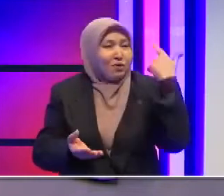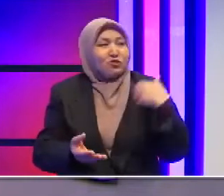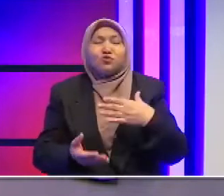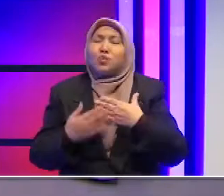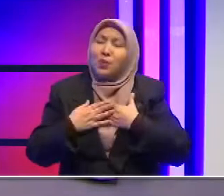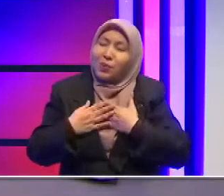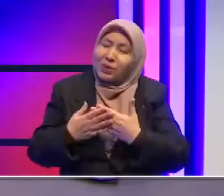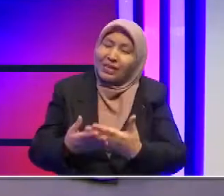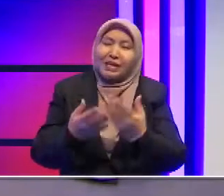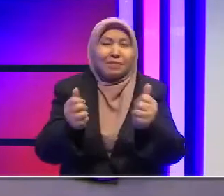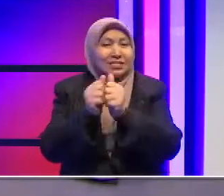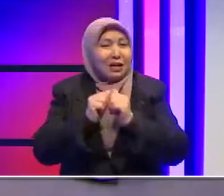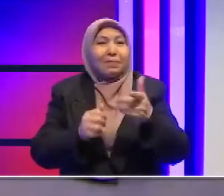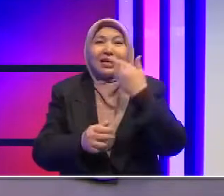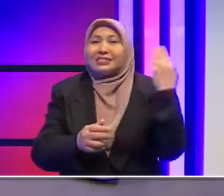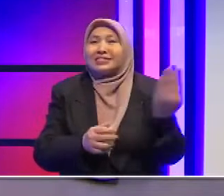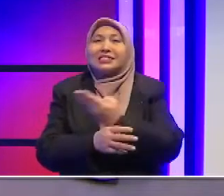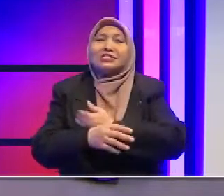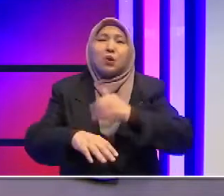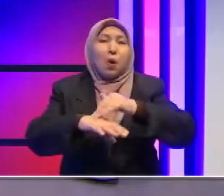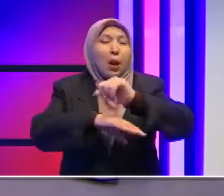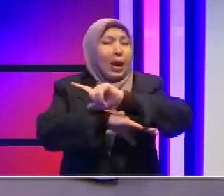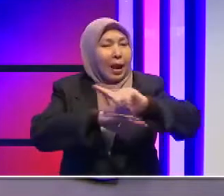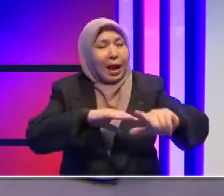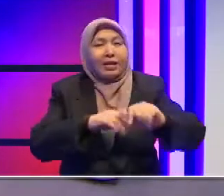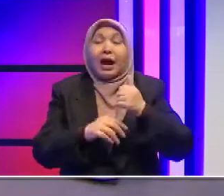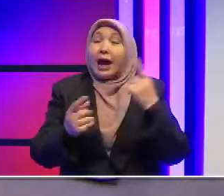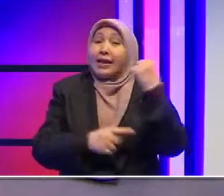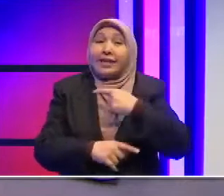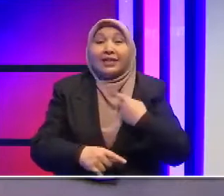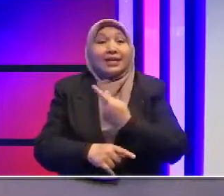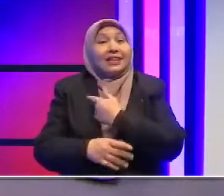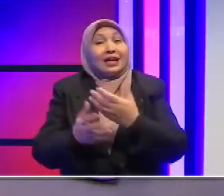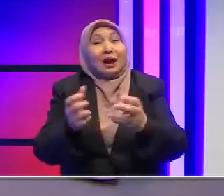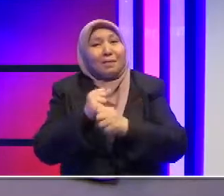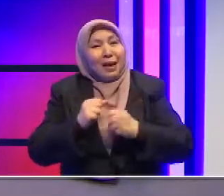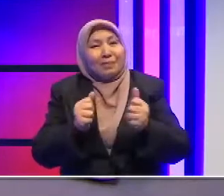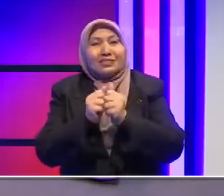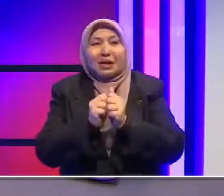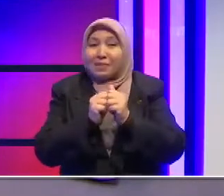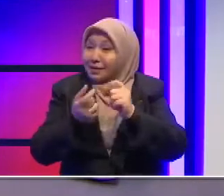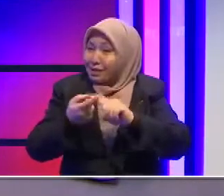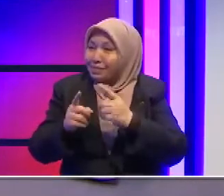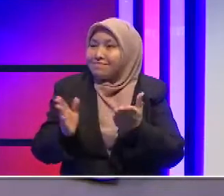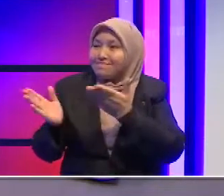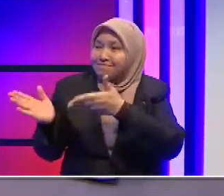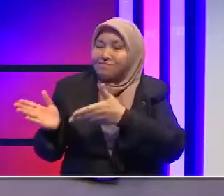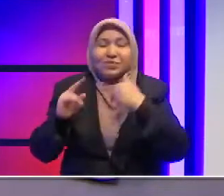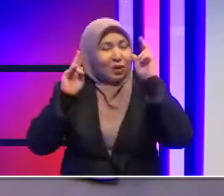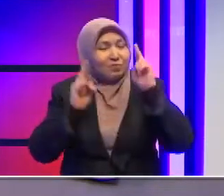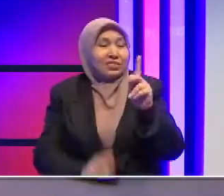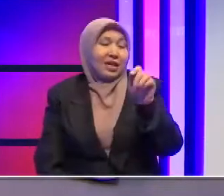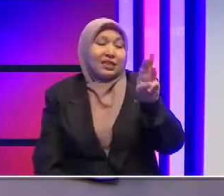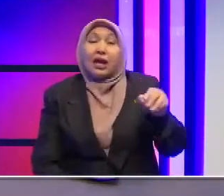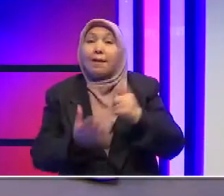Alhamdulillah, biasanya online selama ini. Betul. Alhamdulillah hari ini kita dapat bersama dan juga ditemankan Ustaz Tirmizi Ali. Apa khabar